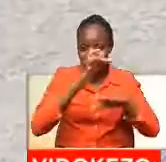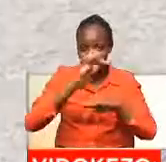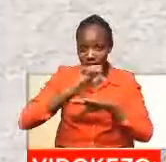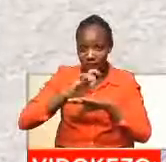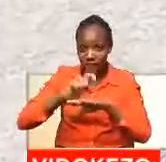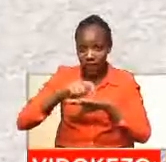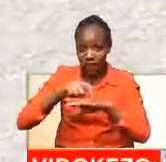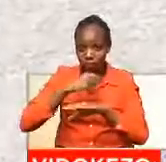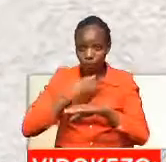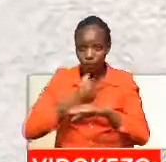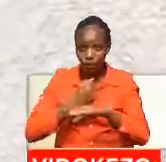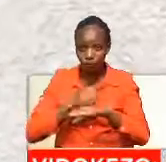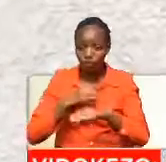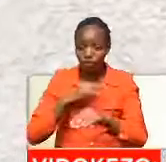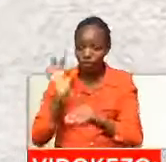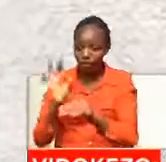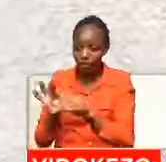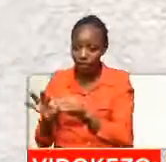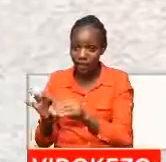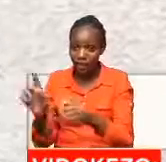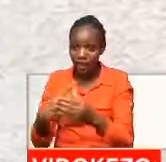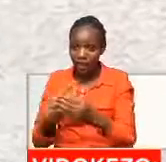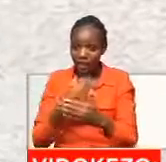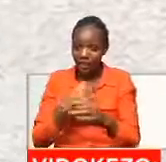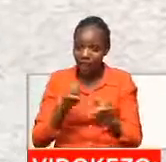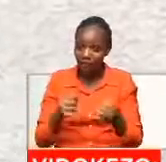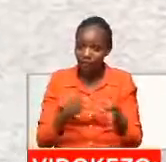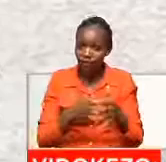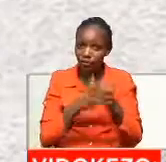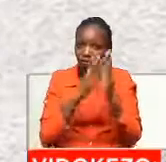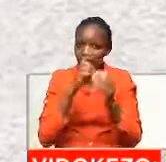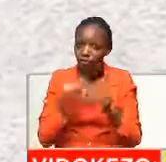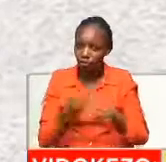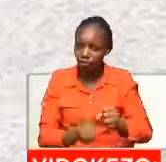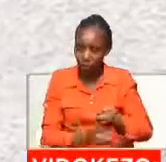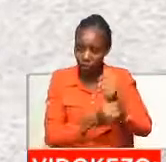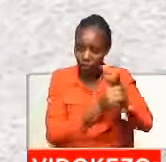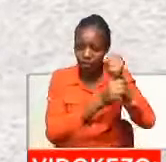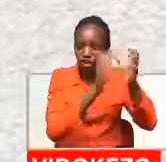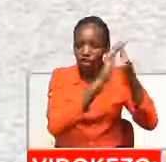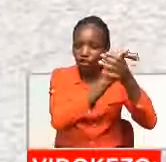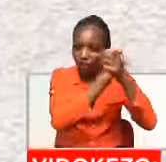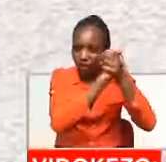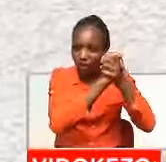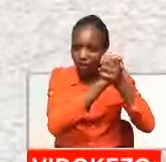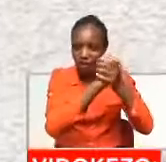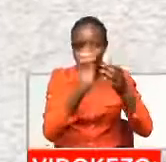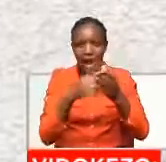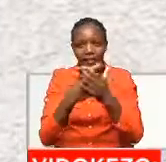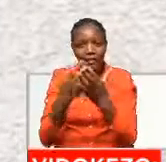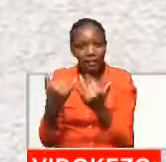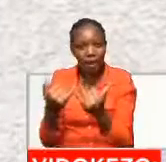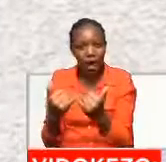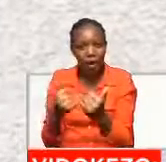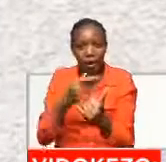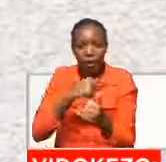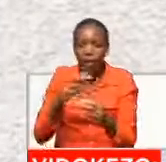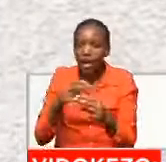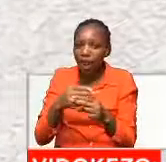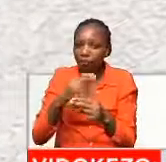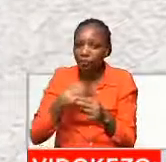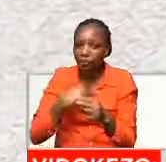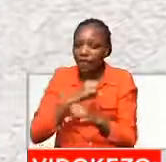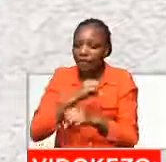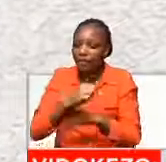tunataka kufanya uchaguzi wa chama ili kuwachagua viongozi ambao watapeleka hii chama mbele, na vile vile wakati huu ambao pia tunakaribia uchaguzi